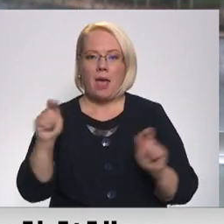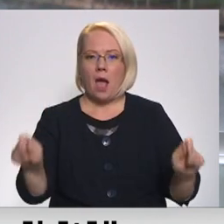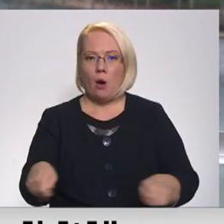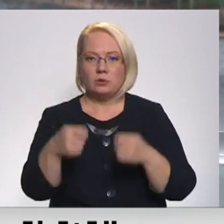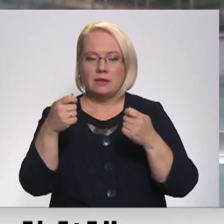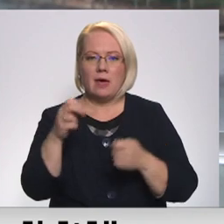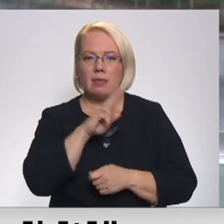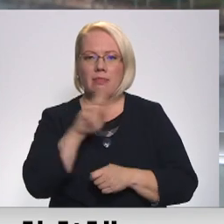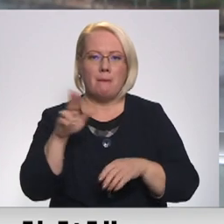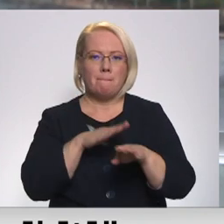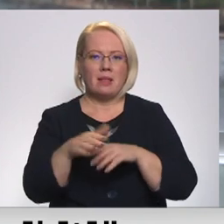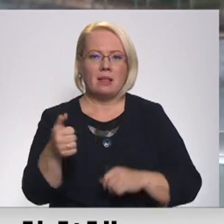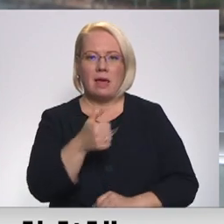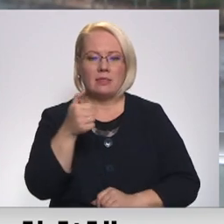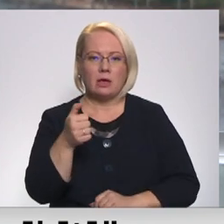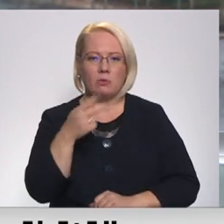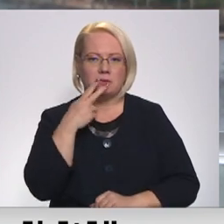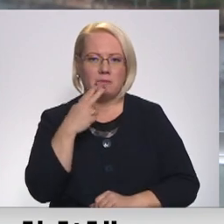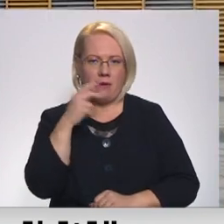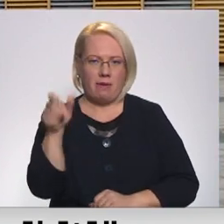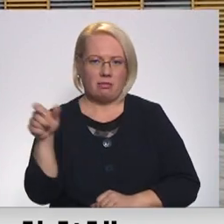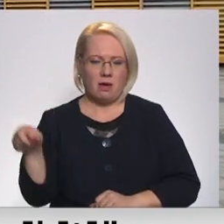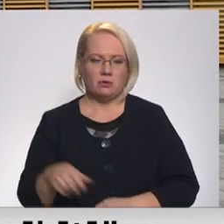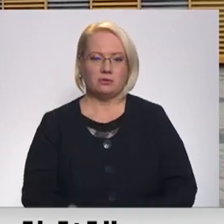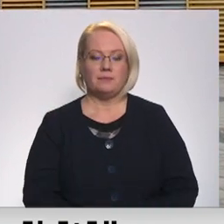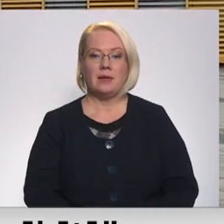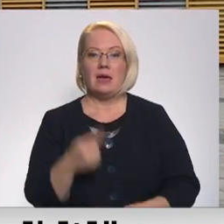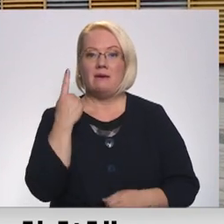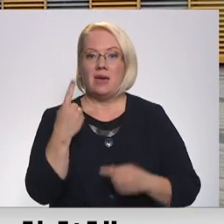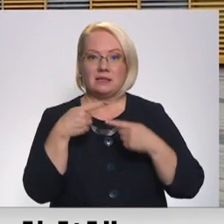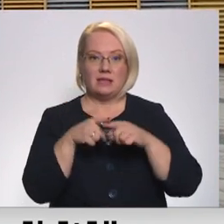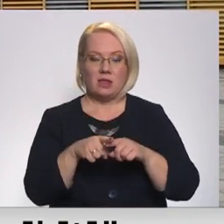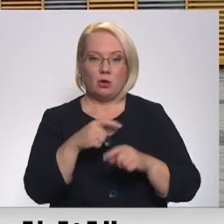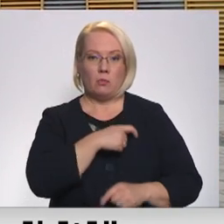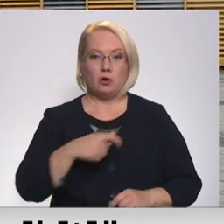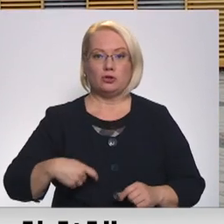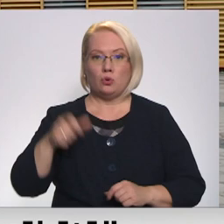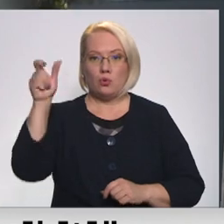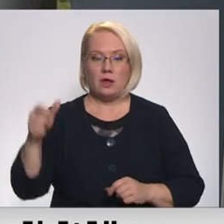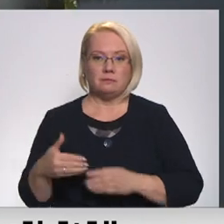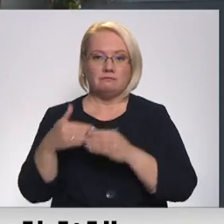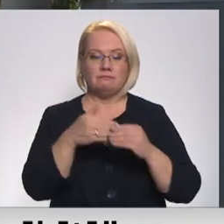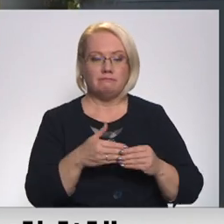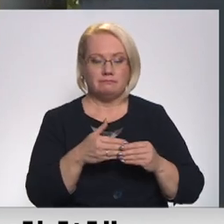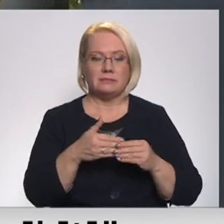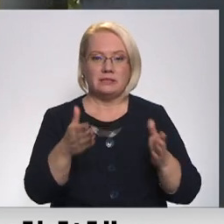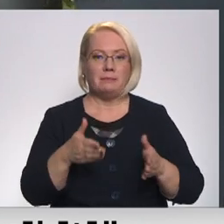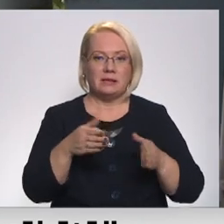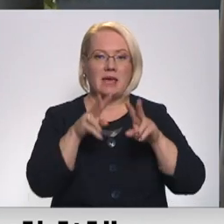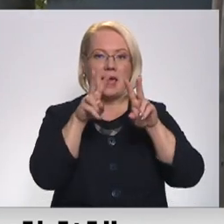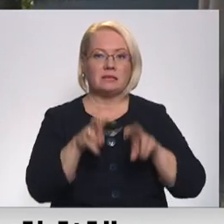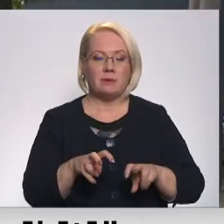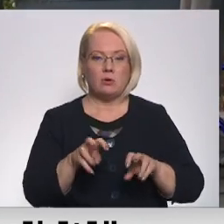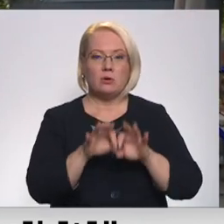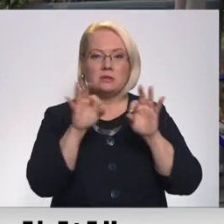audzināt nepilngadīgos smēķētājus. Viens tehnikuma students nogādāts slimnīcā ekspertīzes veikšanai un